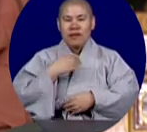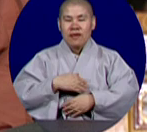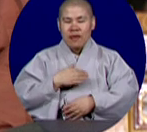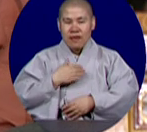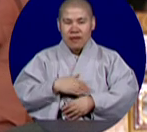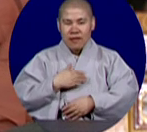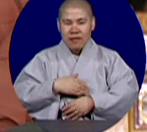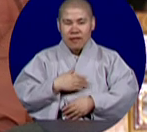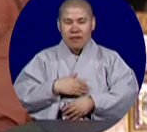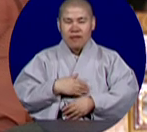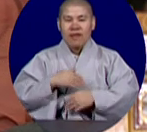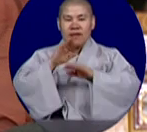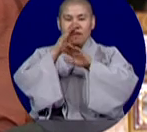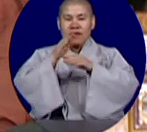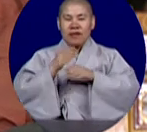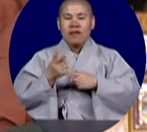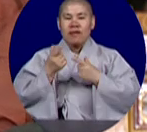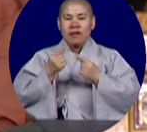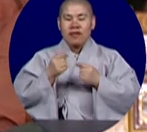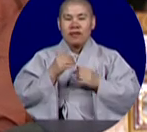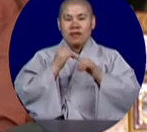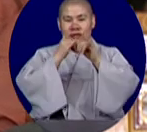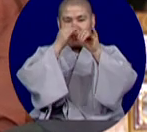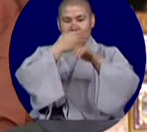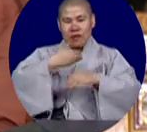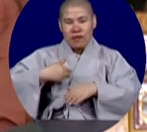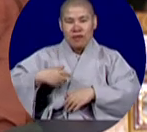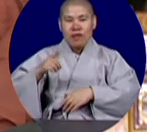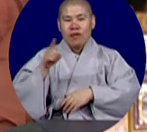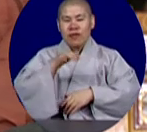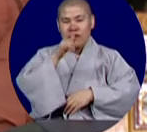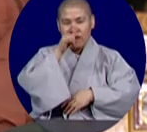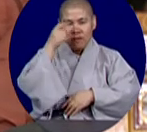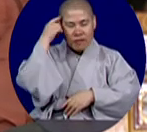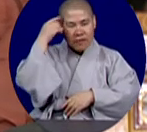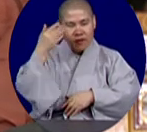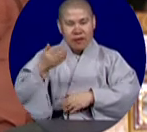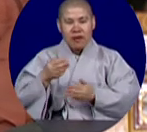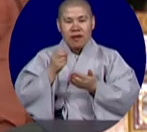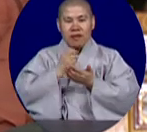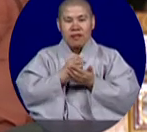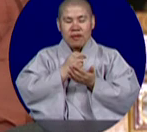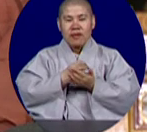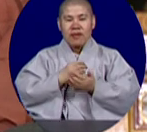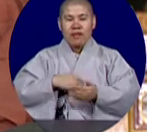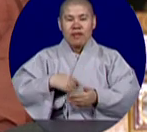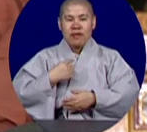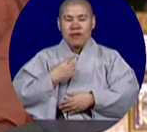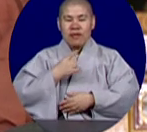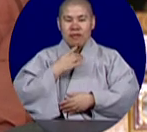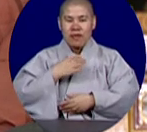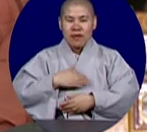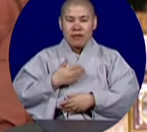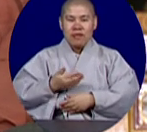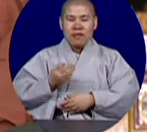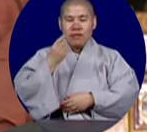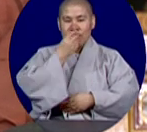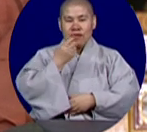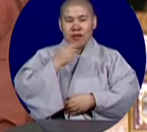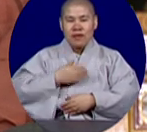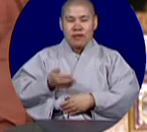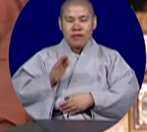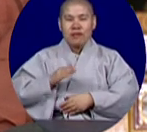이런 그 참 제자가 어딨냐 이 말이에요. 아니, 법을 나 혼자만 아는 줄 알았더니 너도 아는구나 이 소리예요.